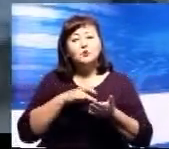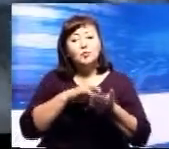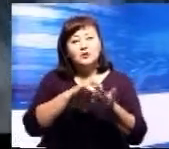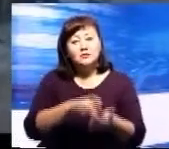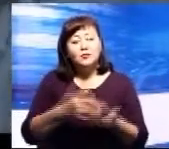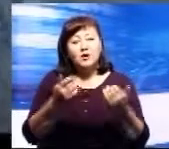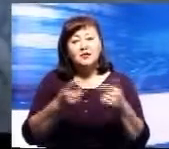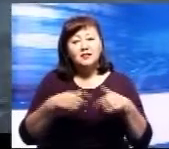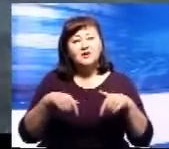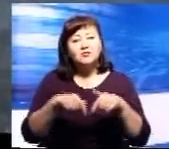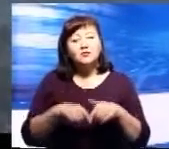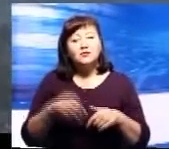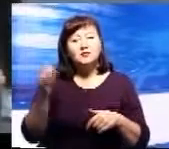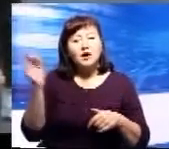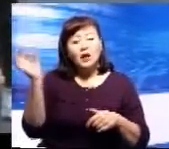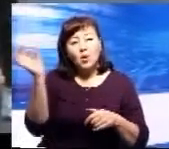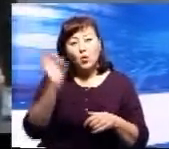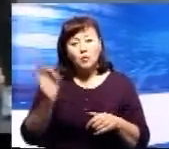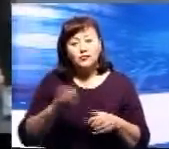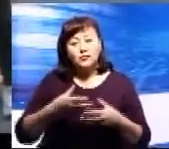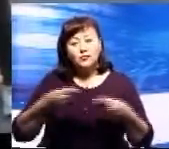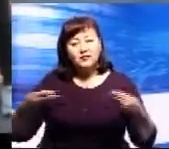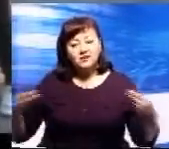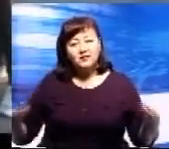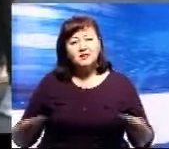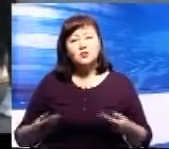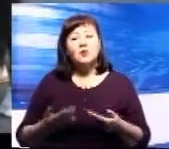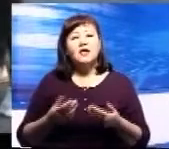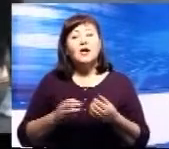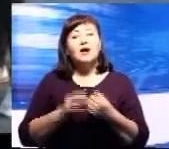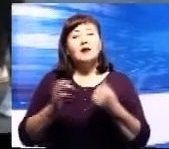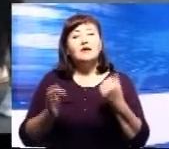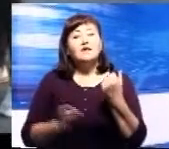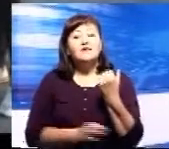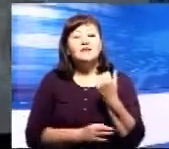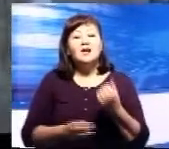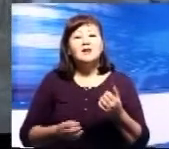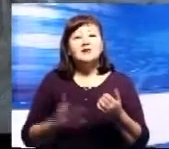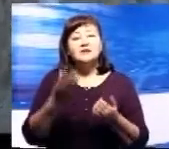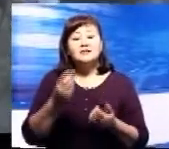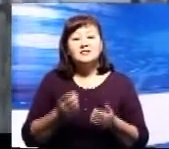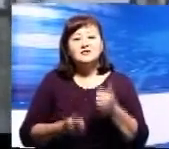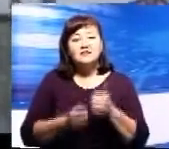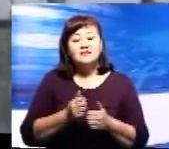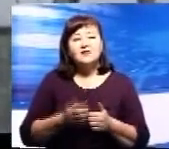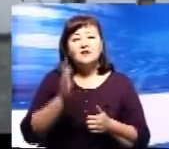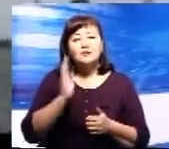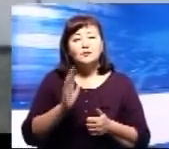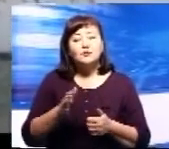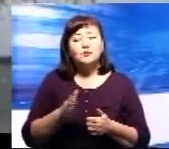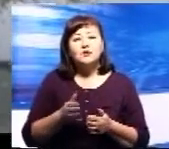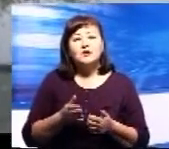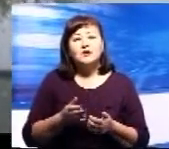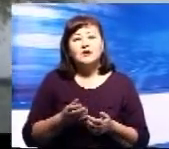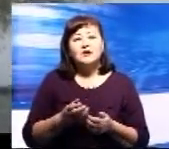Проводятся они 2 раза в год – осенью и весной. В финальный день соревнований будут определены победители. Лучшие скалолазы получат